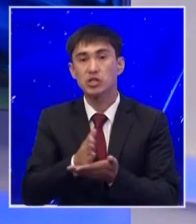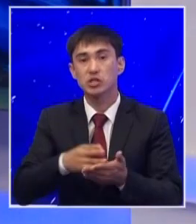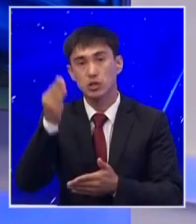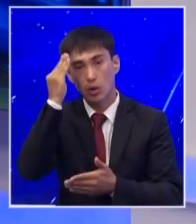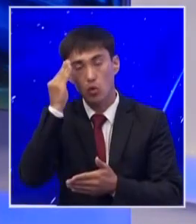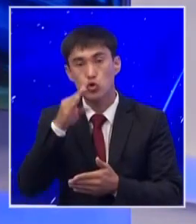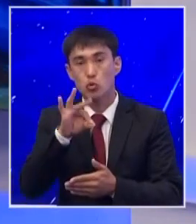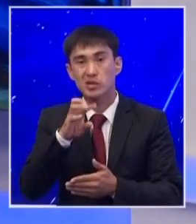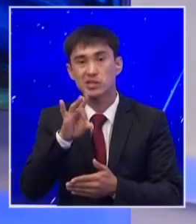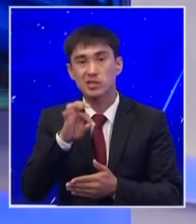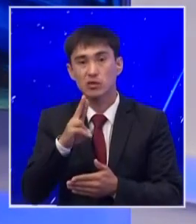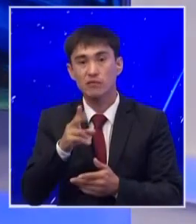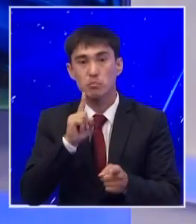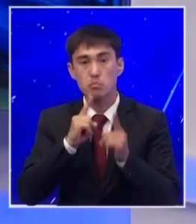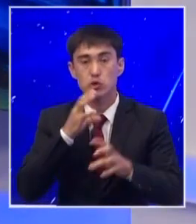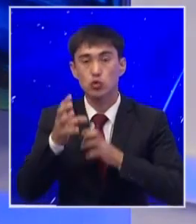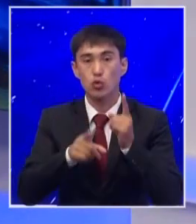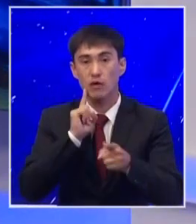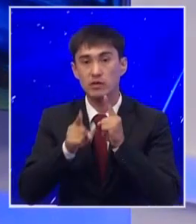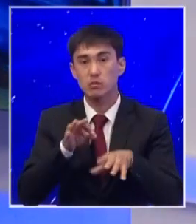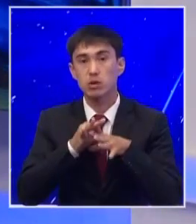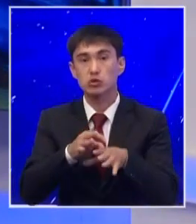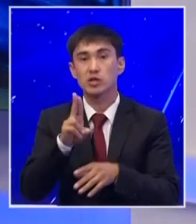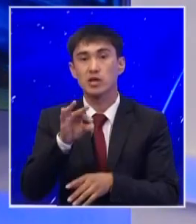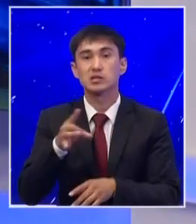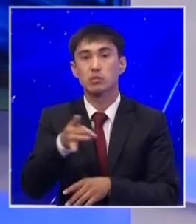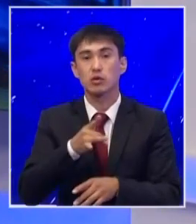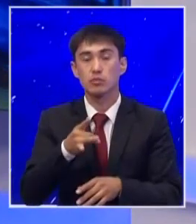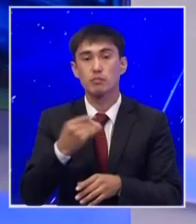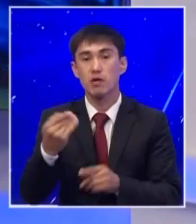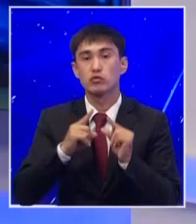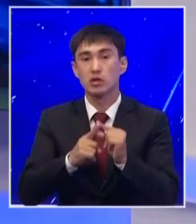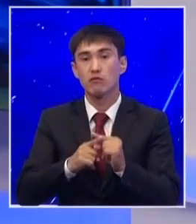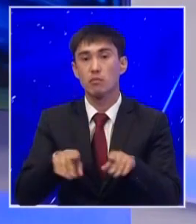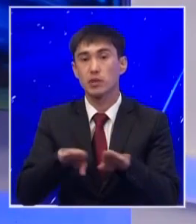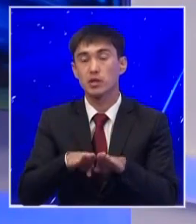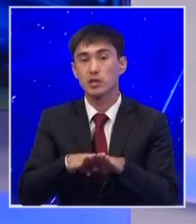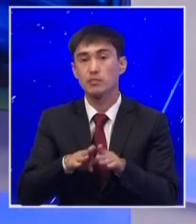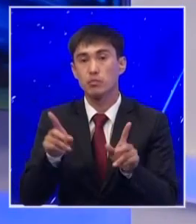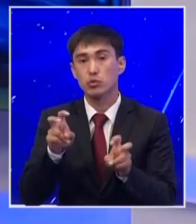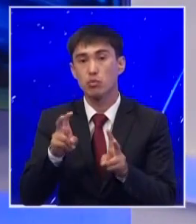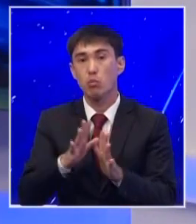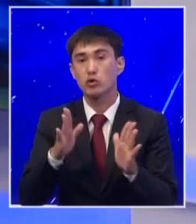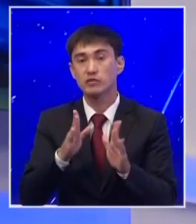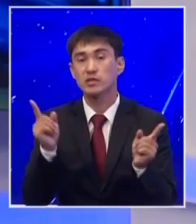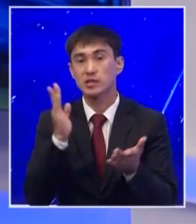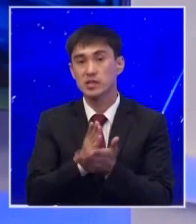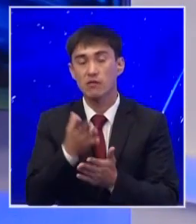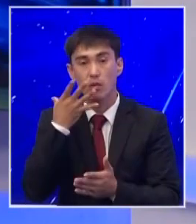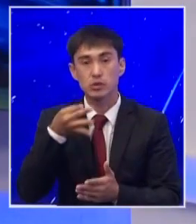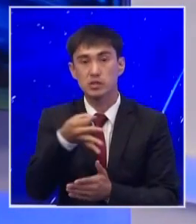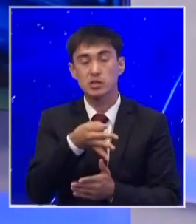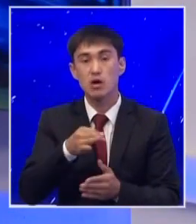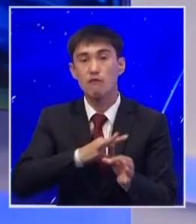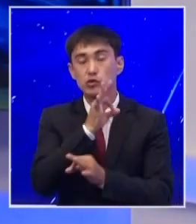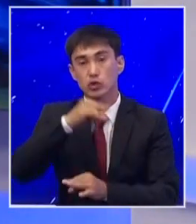Цымтыков в ходе международной конференции, прошедшей в Кигенском районе. По его словам, подобные топонимы больше всего встречаются в Алматинской